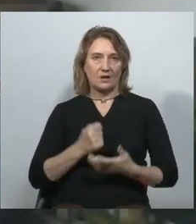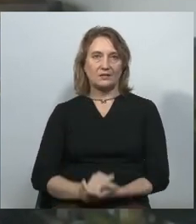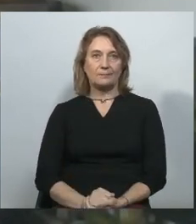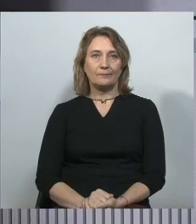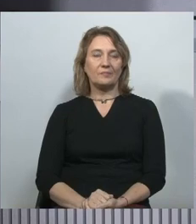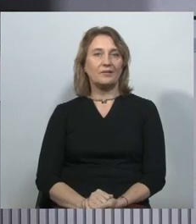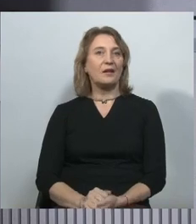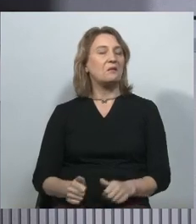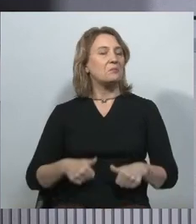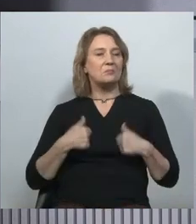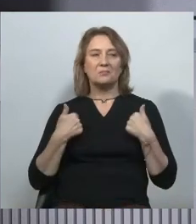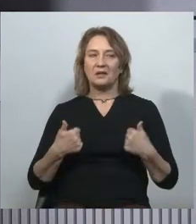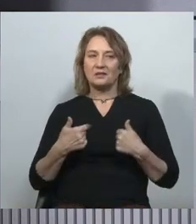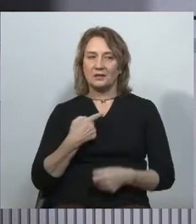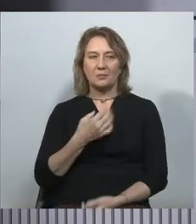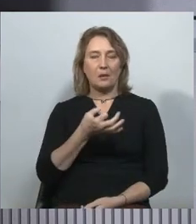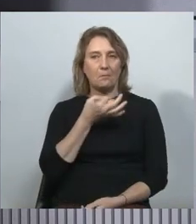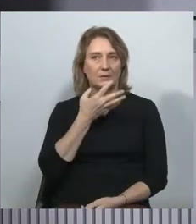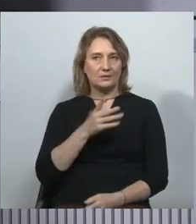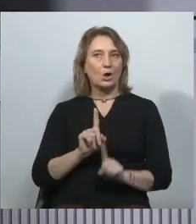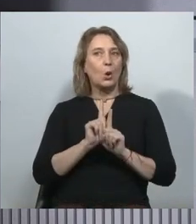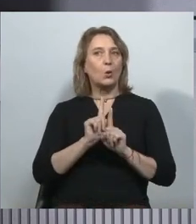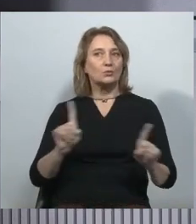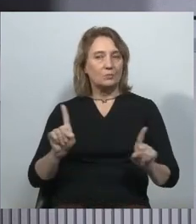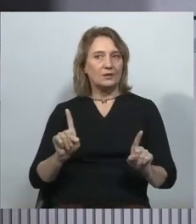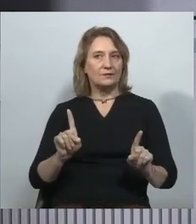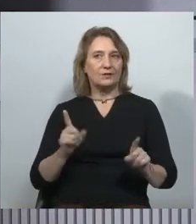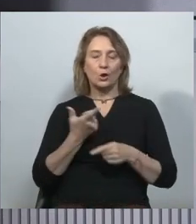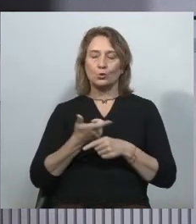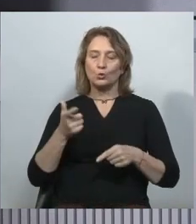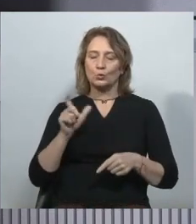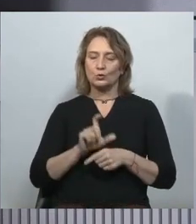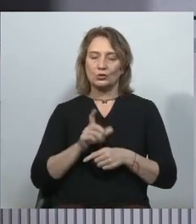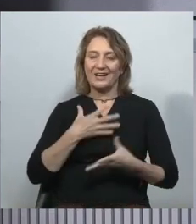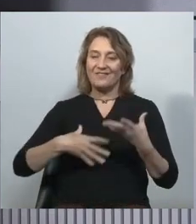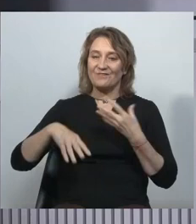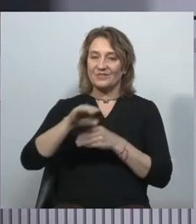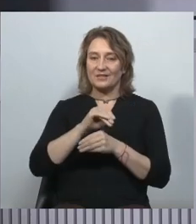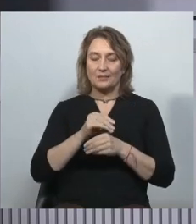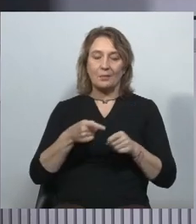Thank you, it's a wonderful reply and very... Дуже, ну, фактично всі